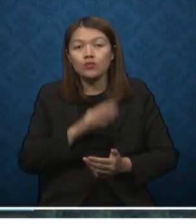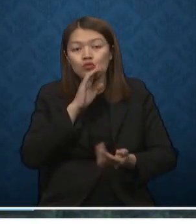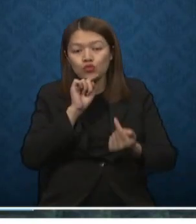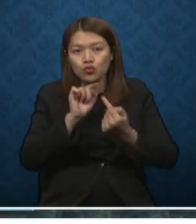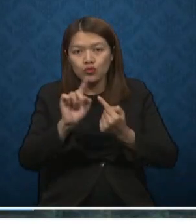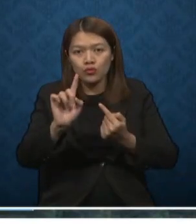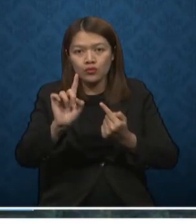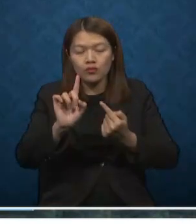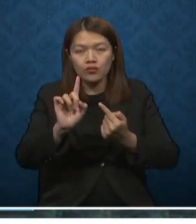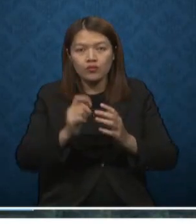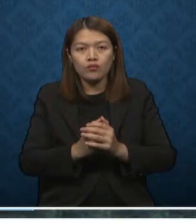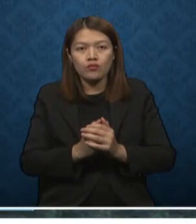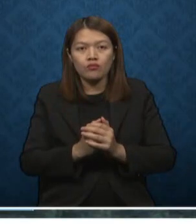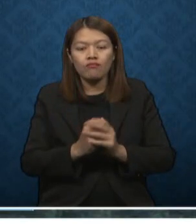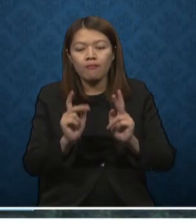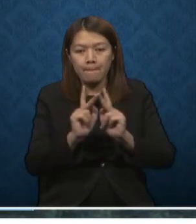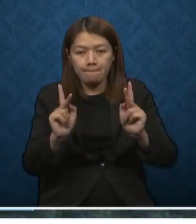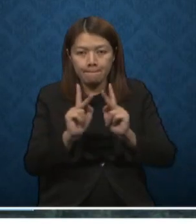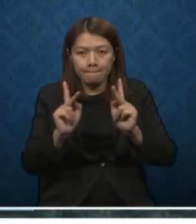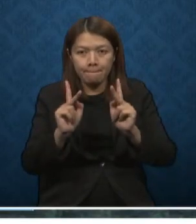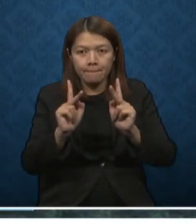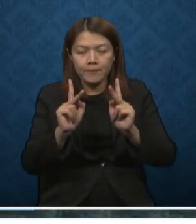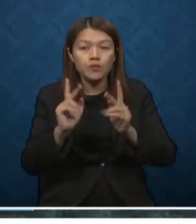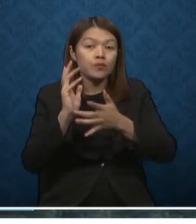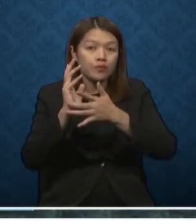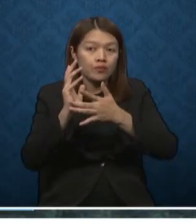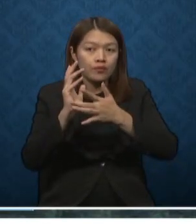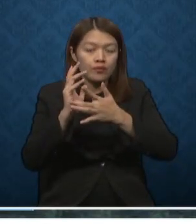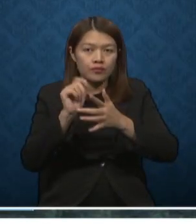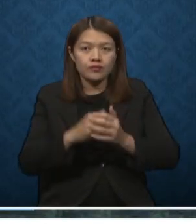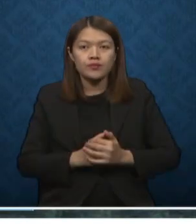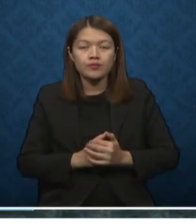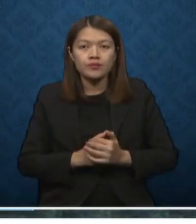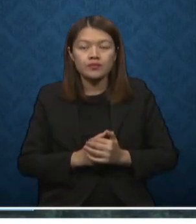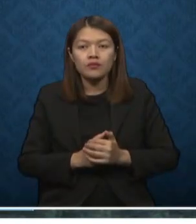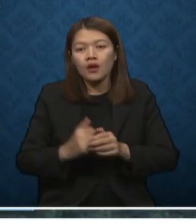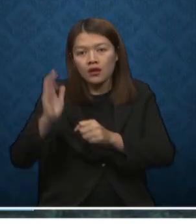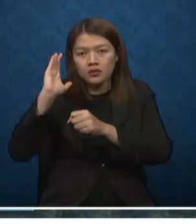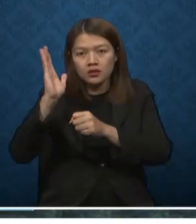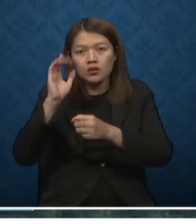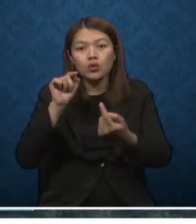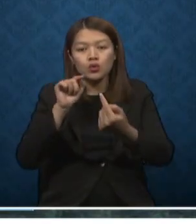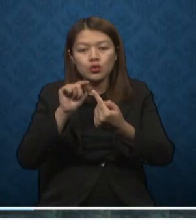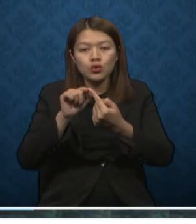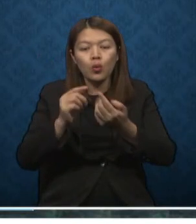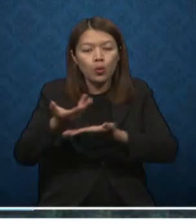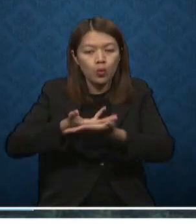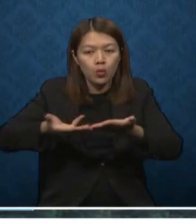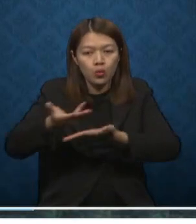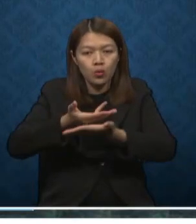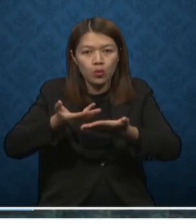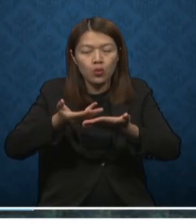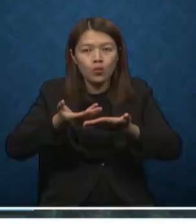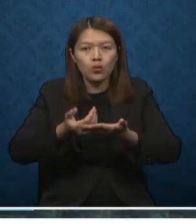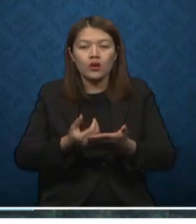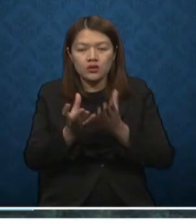ที่คณะกรรมการการเทคโนโลยีสารสนเทศนั้นได้นำเสนอข้อพิจารณา